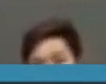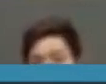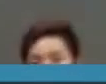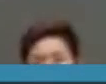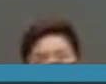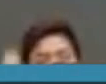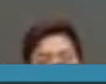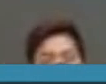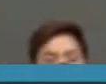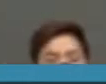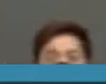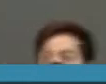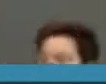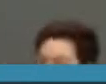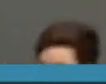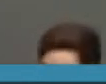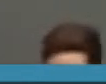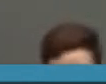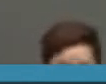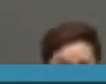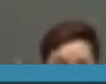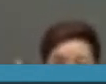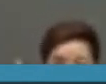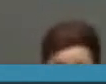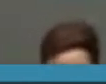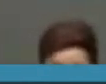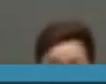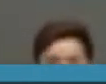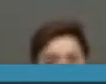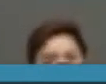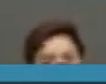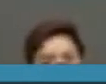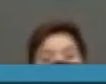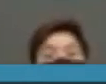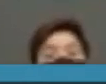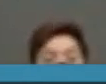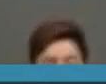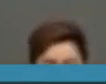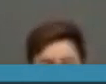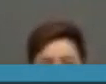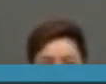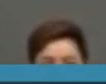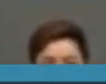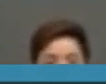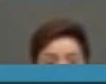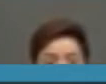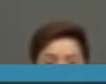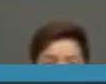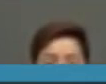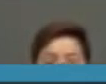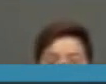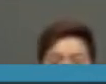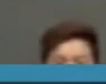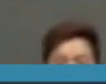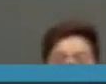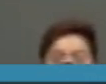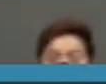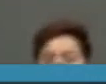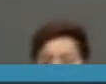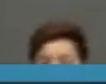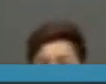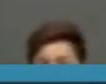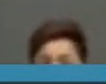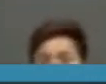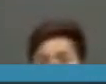ารถสอบถามข้อมูลเพิ่มเติมหรือติดต่อเจ้าหน้าที่ปศุสัตว์ในพื้นที่หรือสายด่วนกรมปศุสัตว์ที่หมายเลขโทรศัพท์